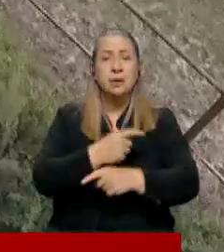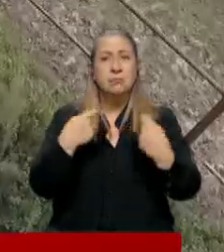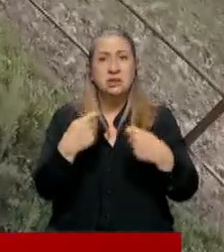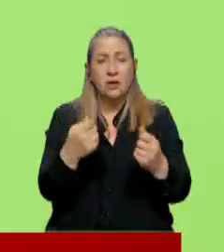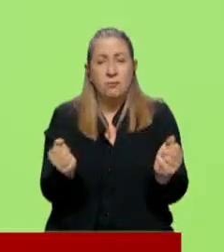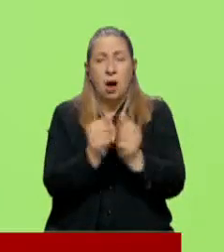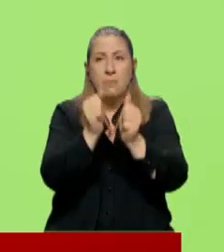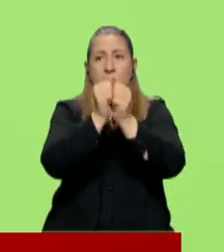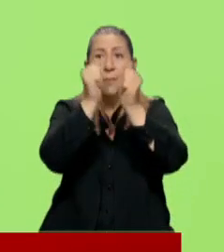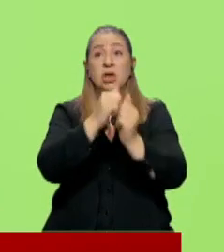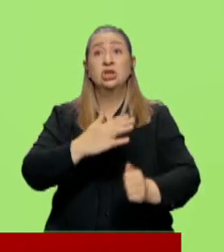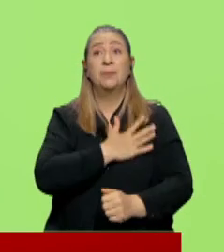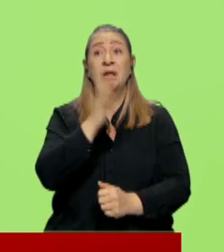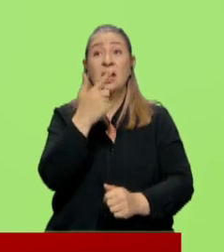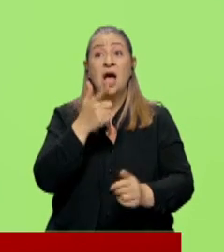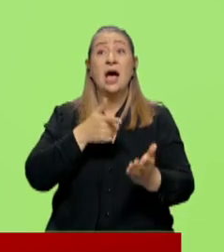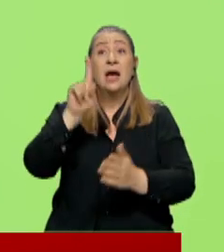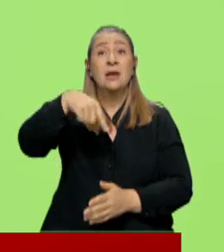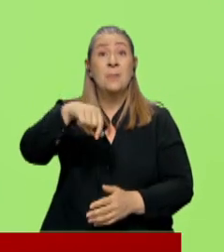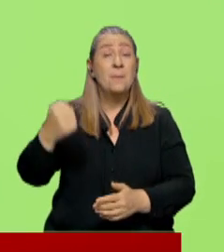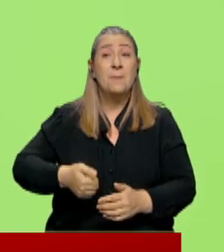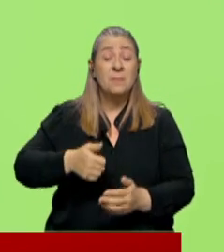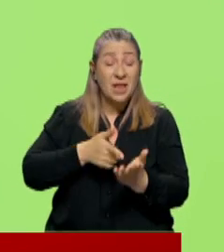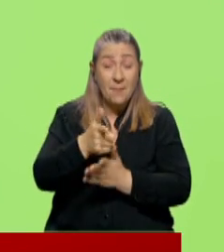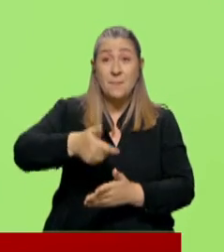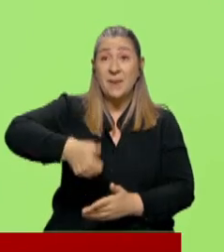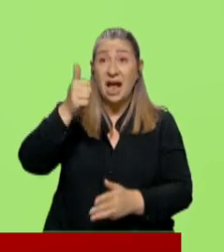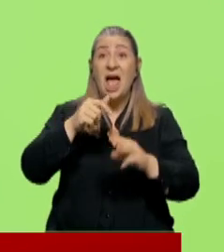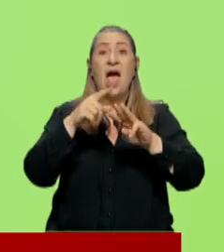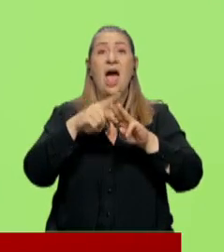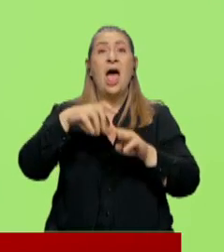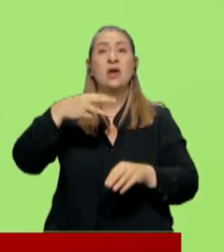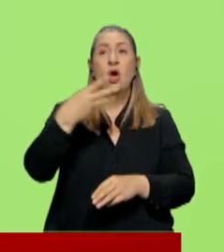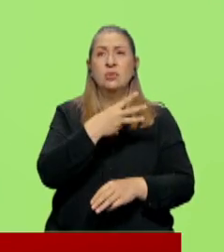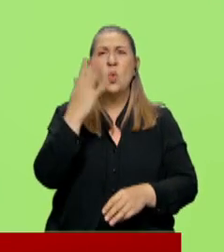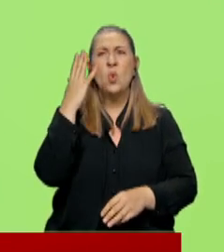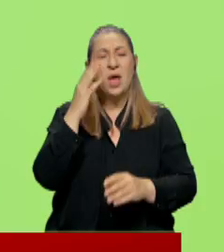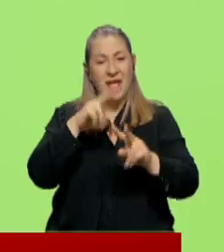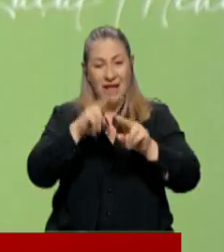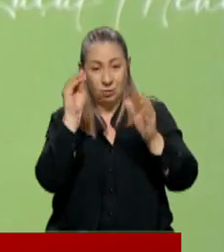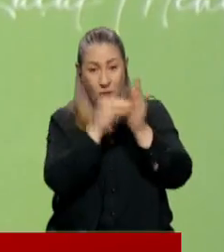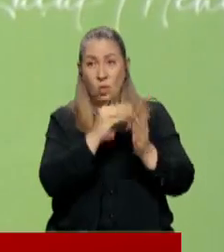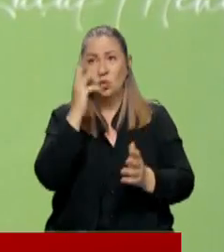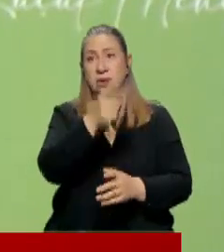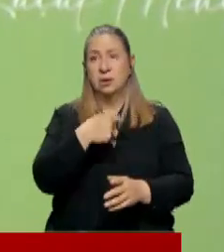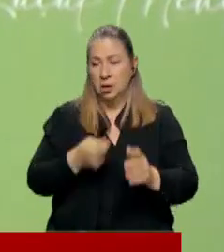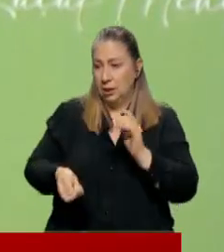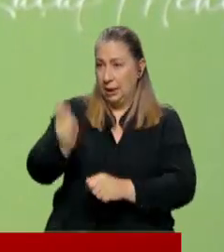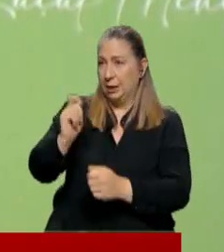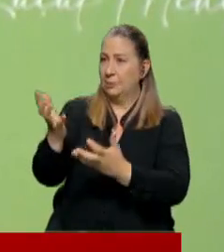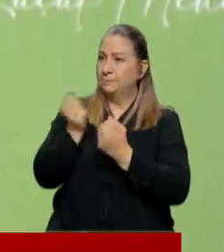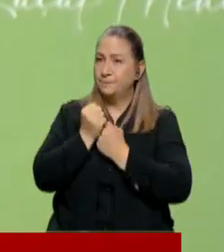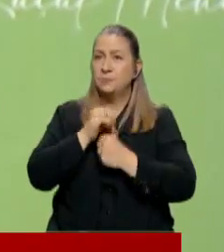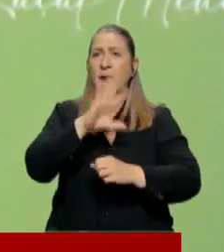maliyetleri katlandı. CHP lideri de Hazine ve Tarım Bakanlarıyla Erdoğan'ı etiketleyip utan diye seslendi. Kredi çektim.